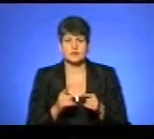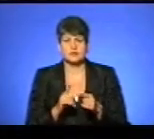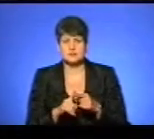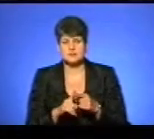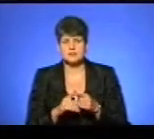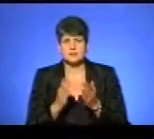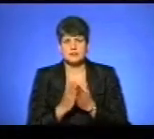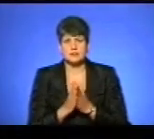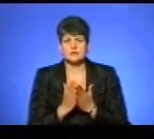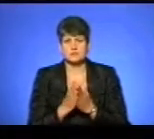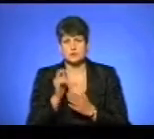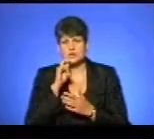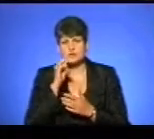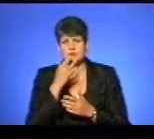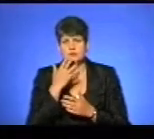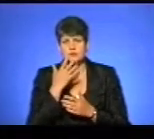Українського народного союзу за